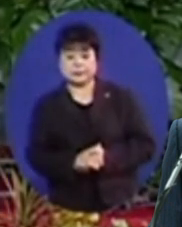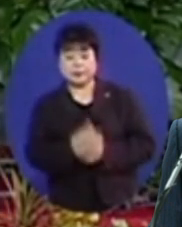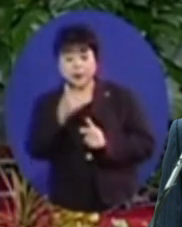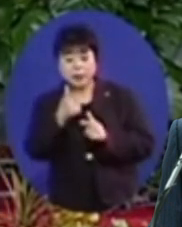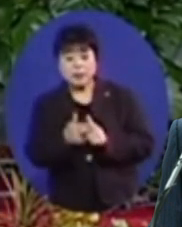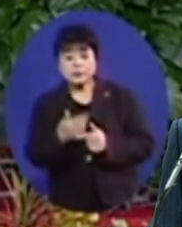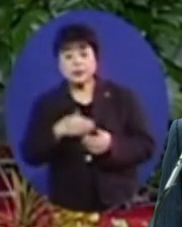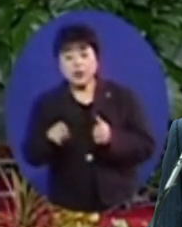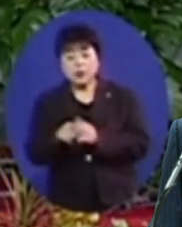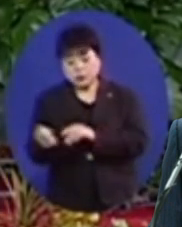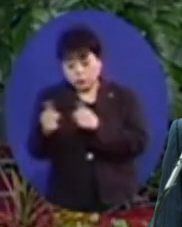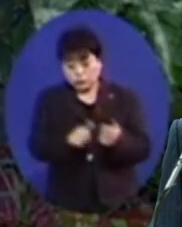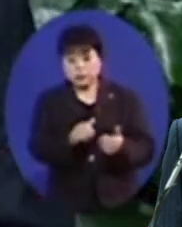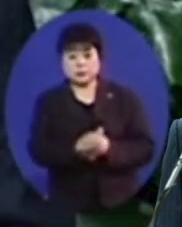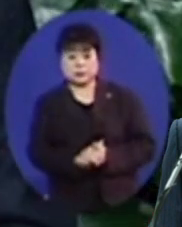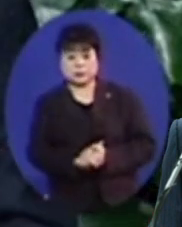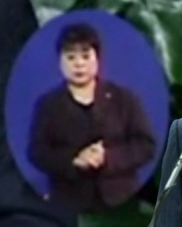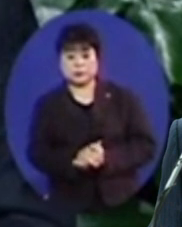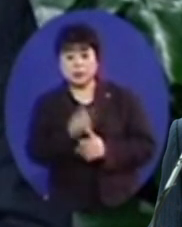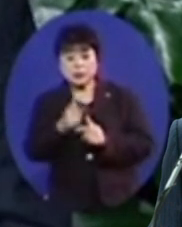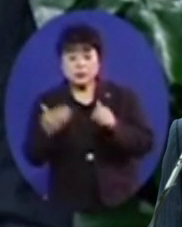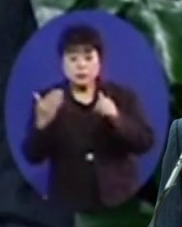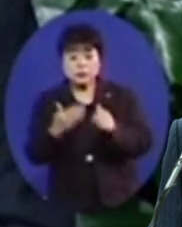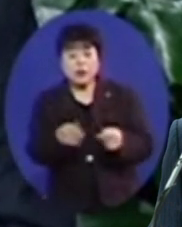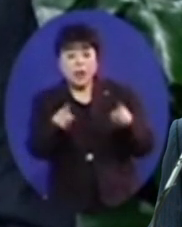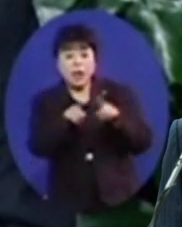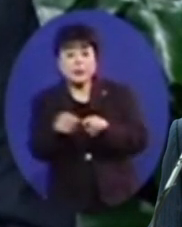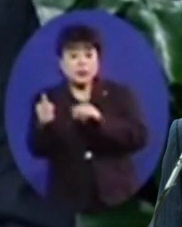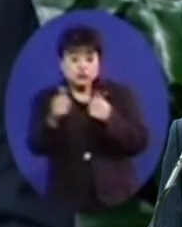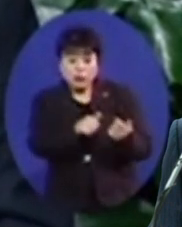예수님이 날 위하여 죽었으니까 예수님과 함께 죽고